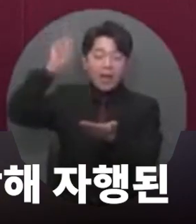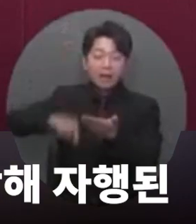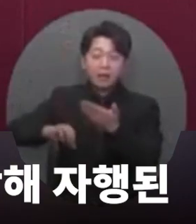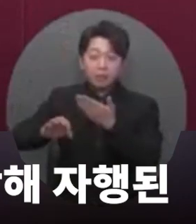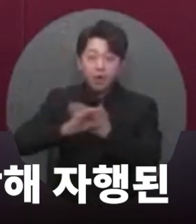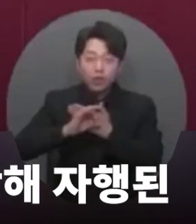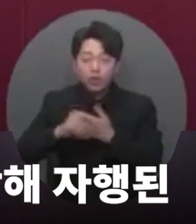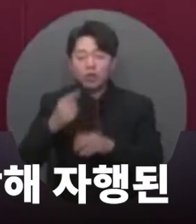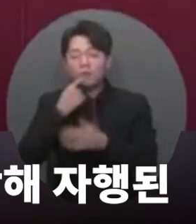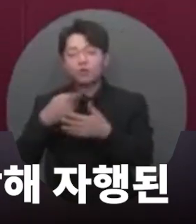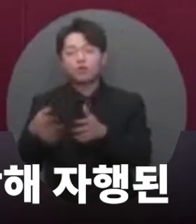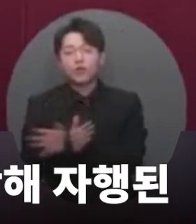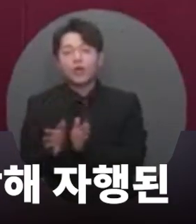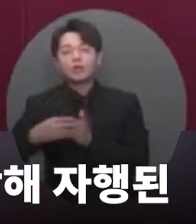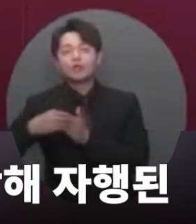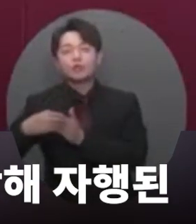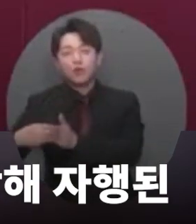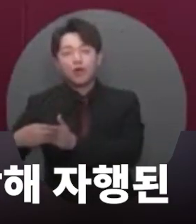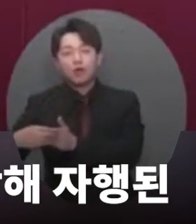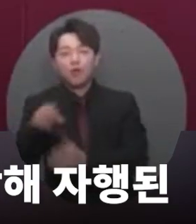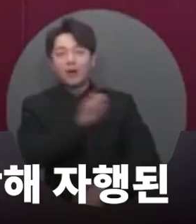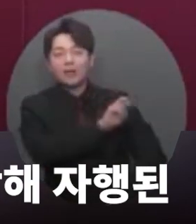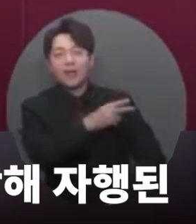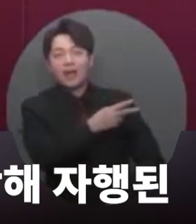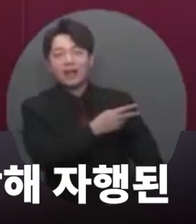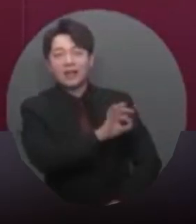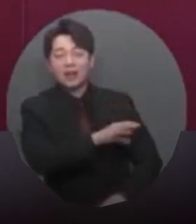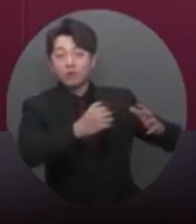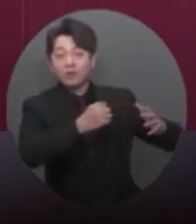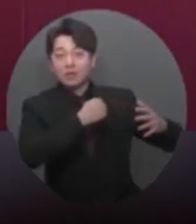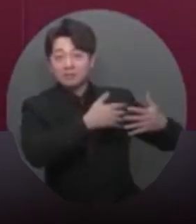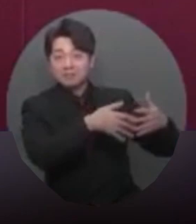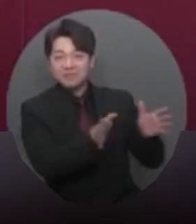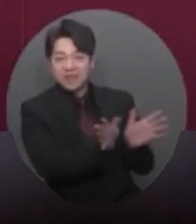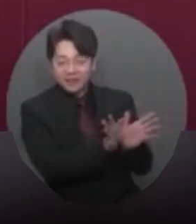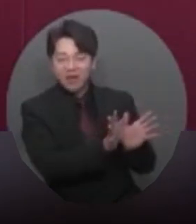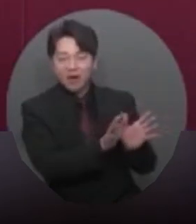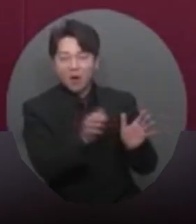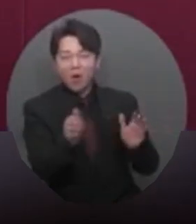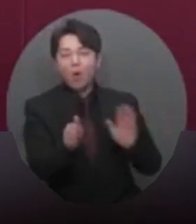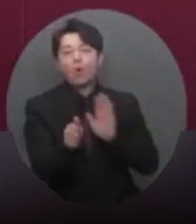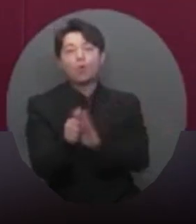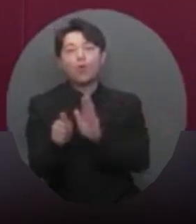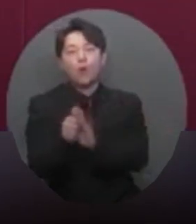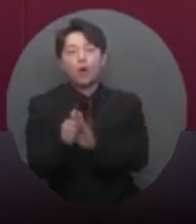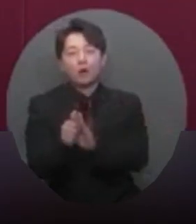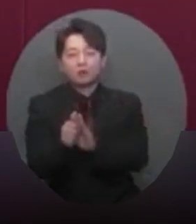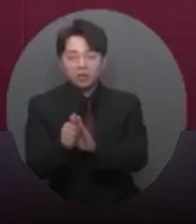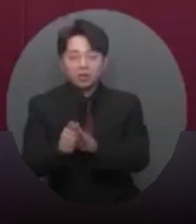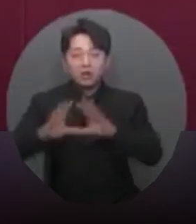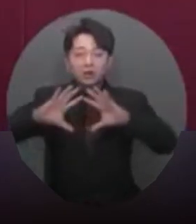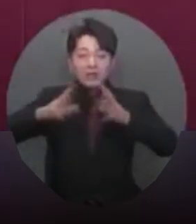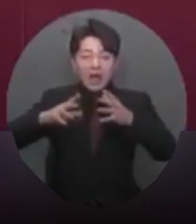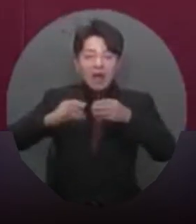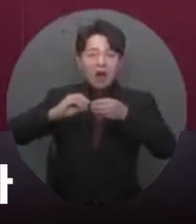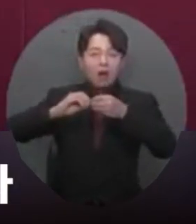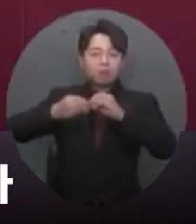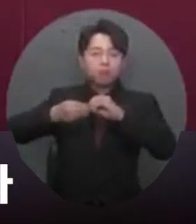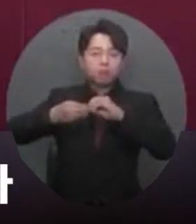밍 상의 주도하고 제 1야당 국민 아이미 야 앞에 자행된 입법 농단 으로 기록될 것입니다